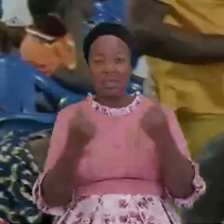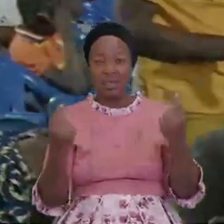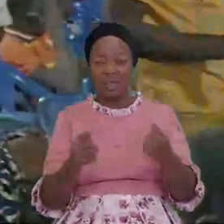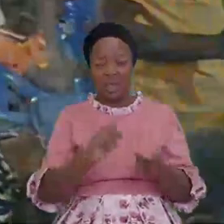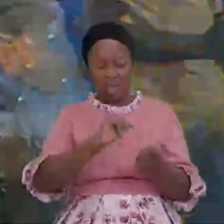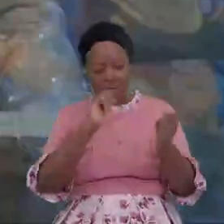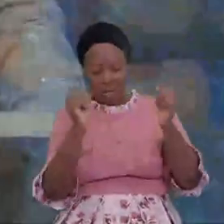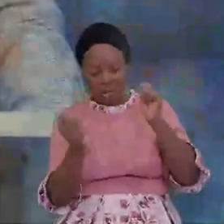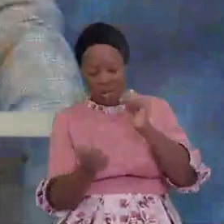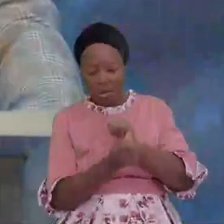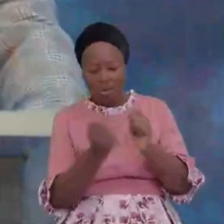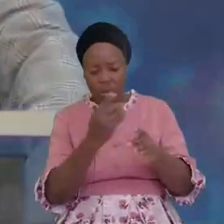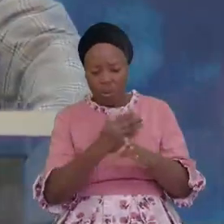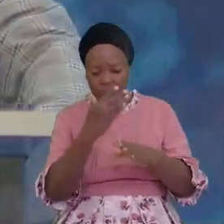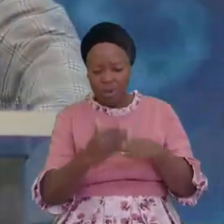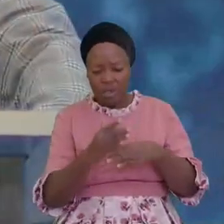Rejette tes iniquités.